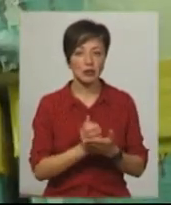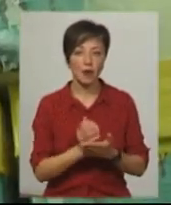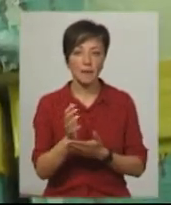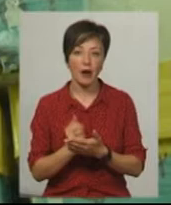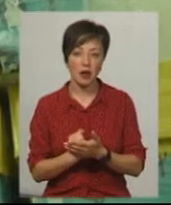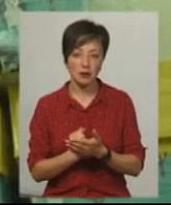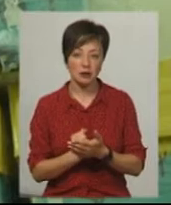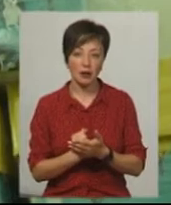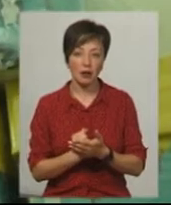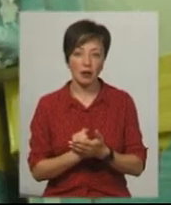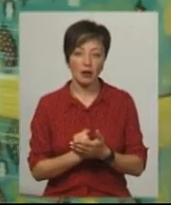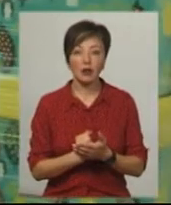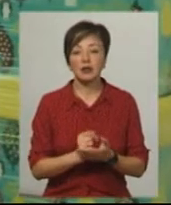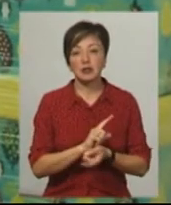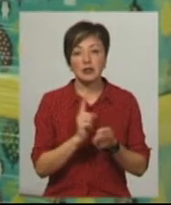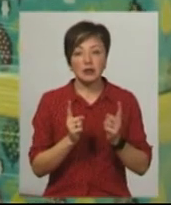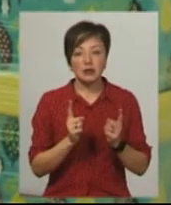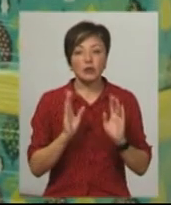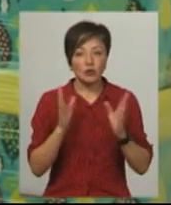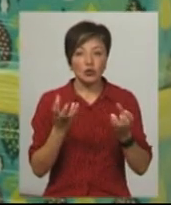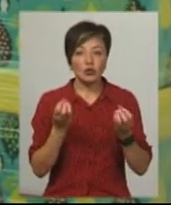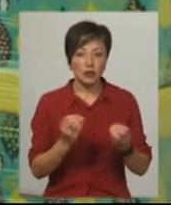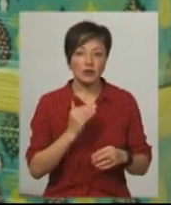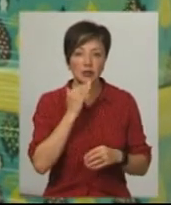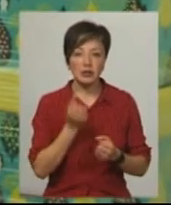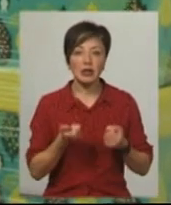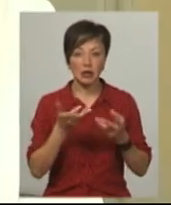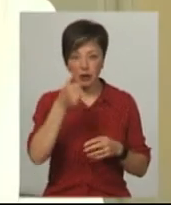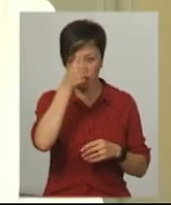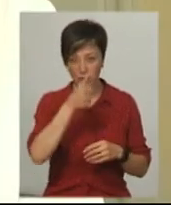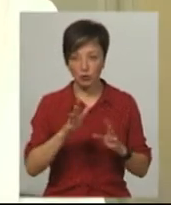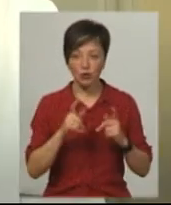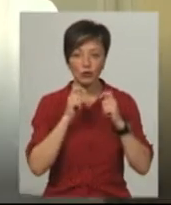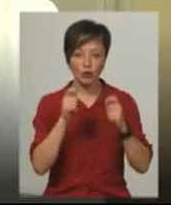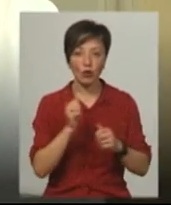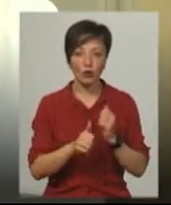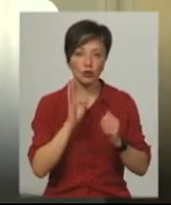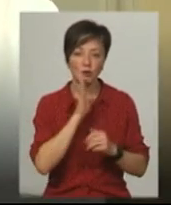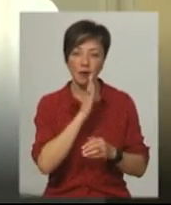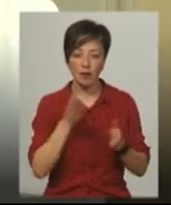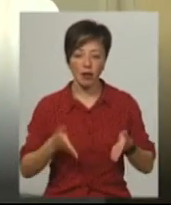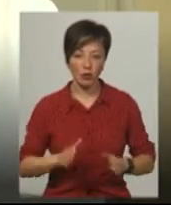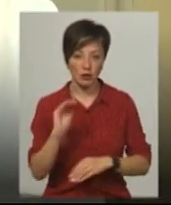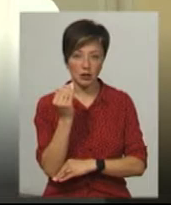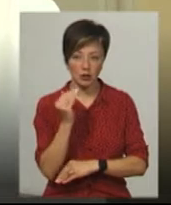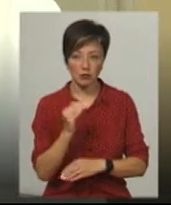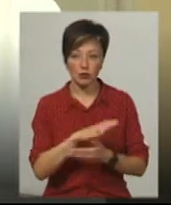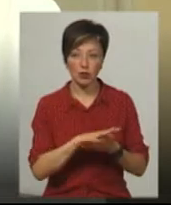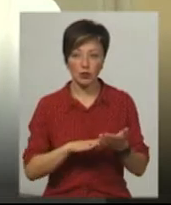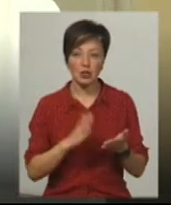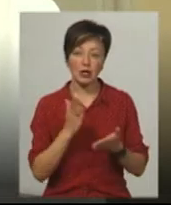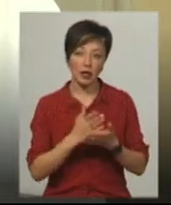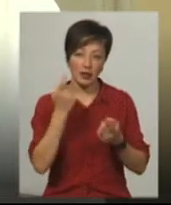пакунку малюка бебі-боксів стане ще на кілька місяців. Ми їх будемо вручати кожній мамі, яка народить дитину. Продовжувати.